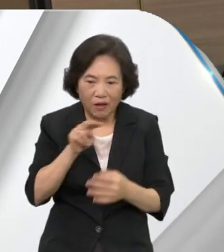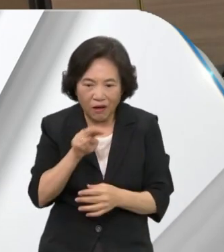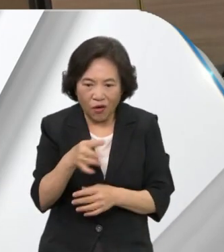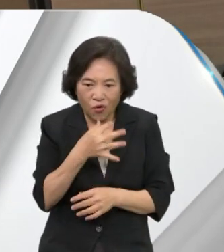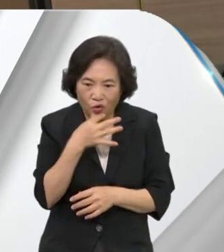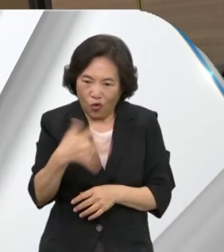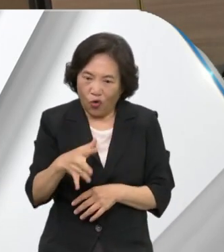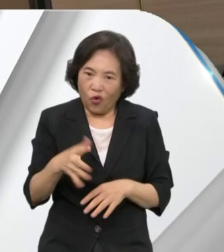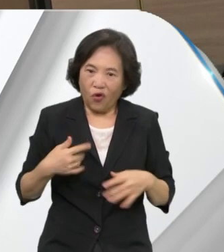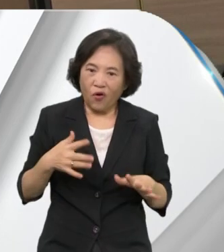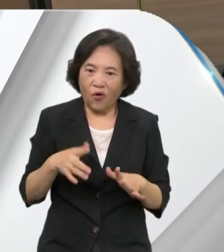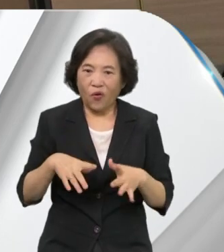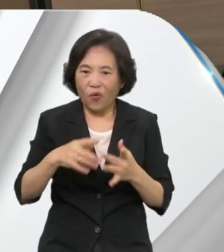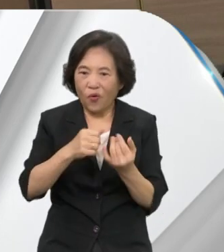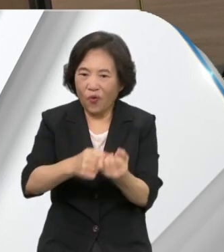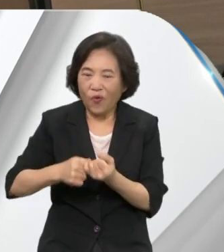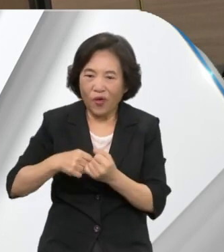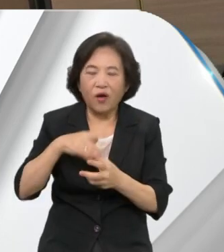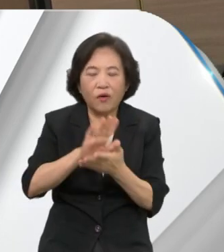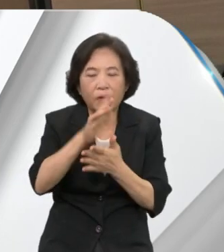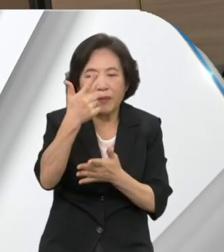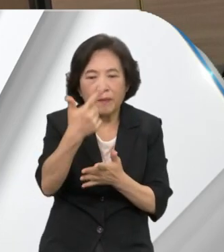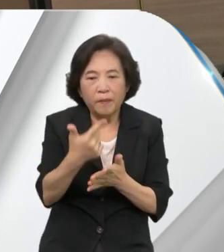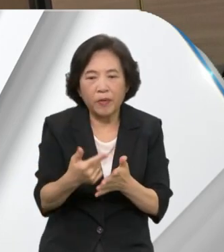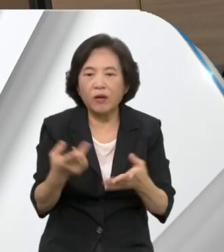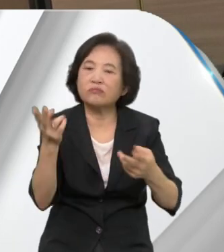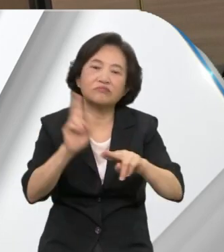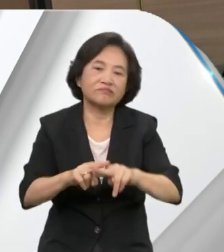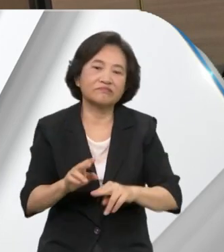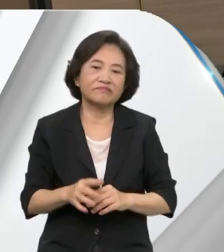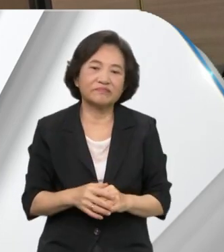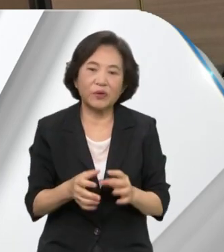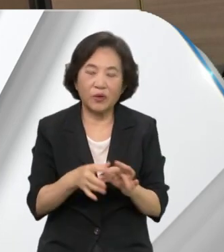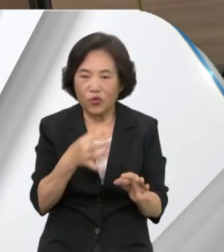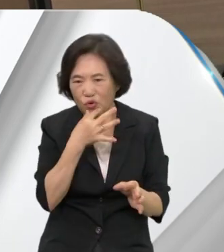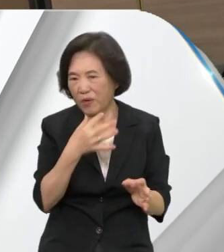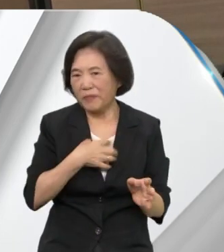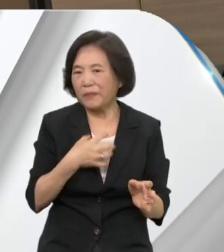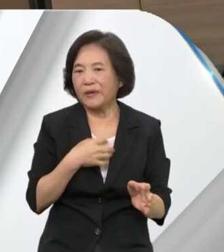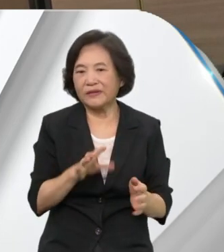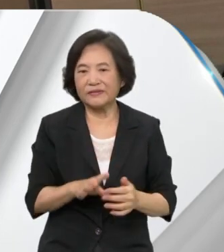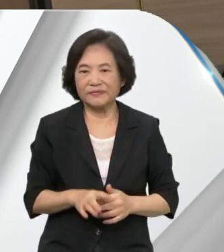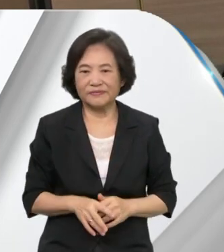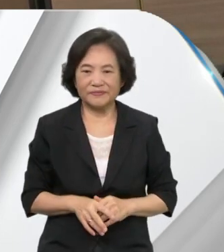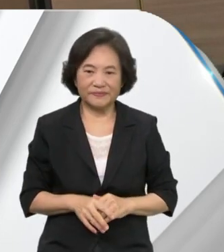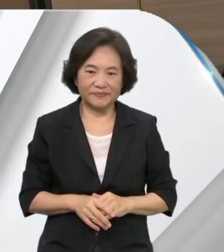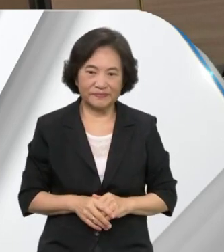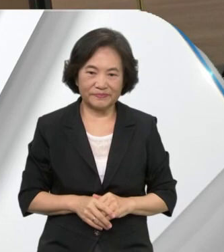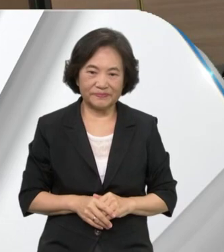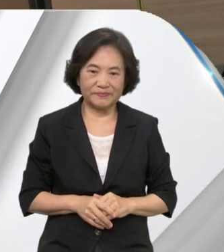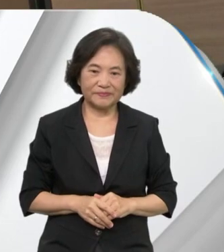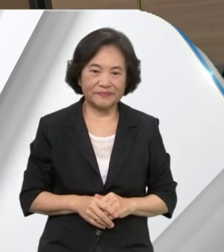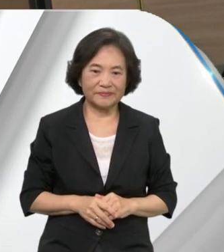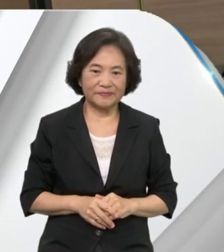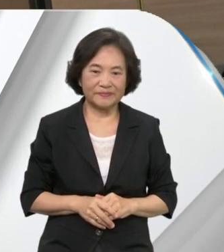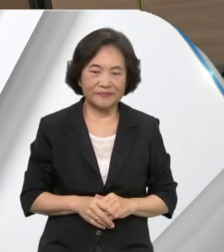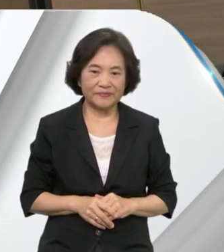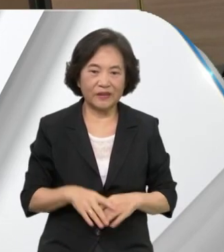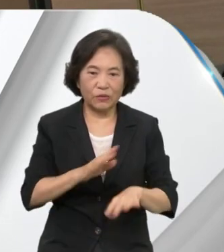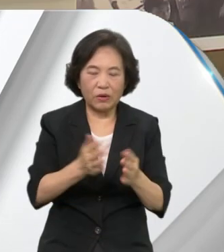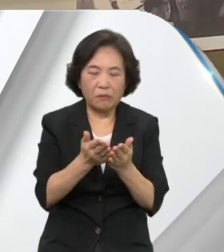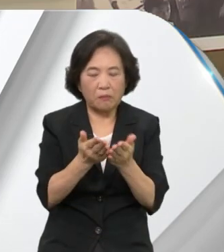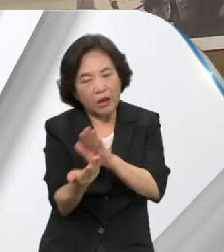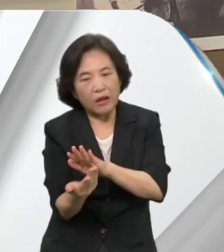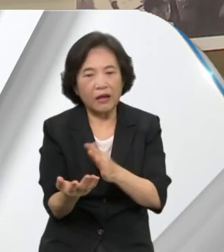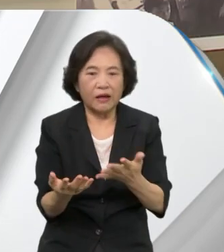啊，后来就没诶，因为唔安尼啊。关门下嘛，好把我变